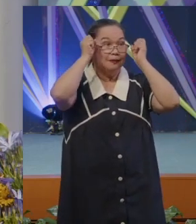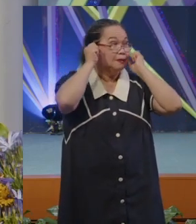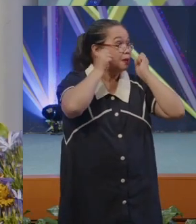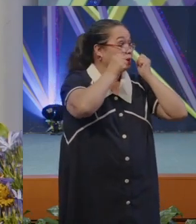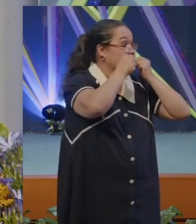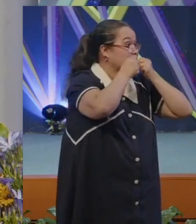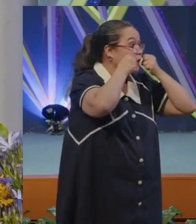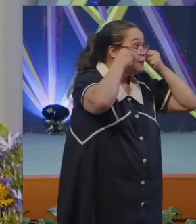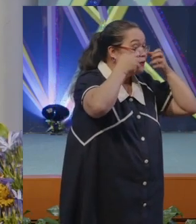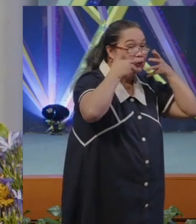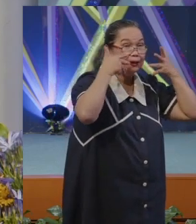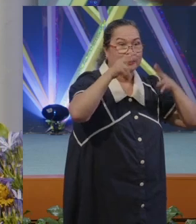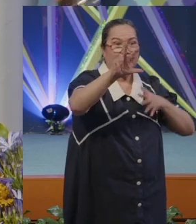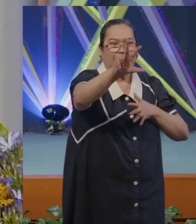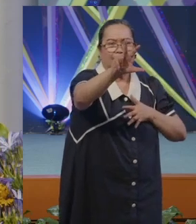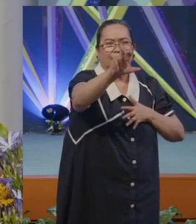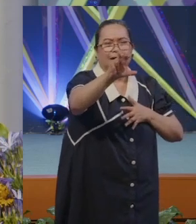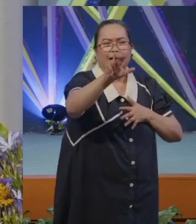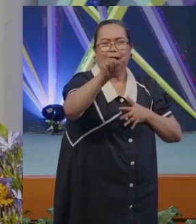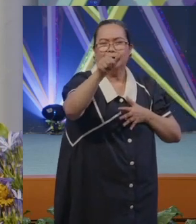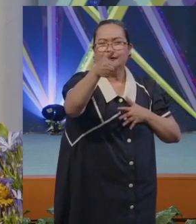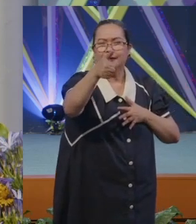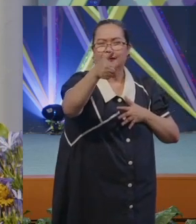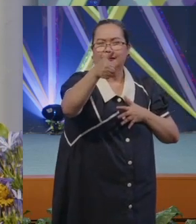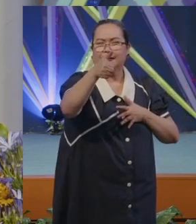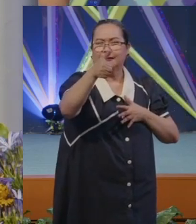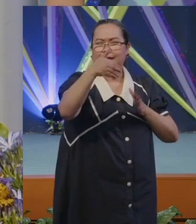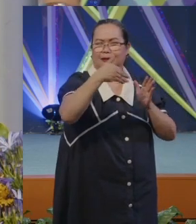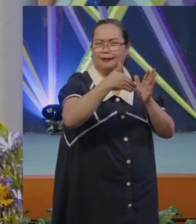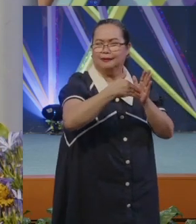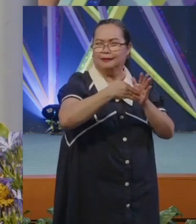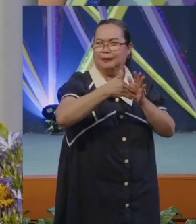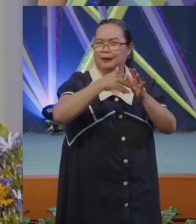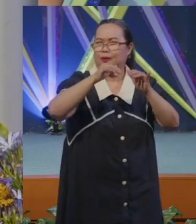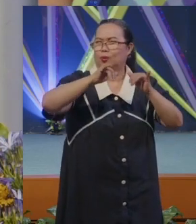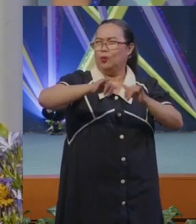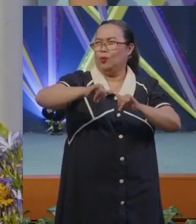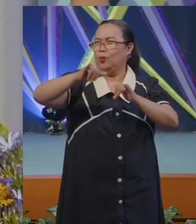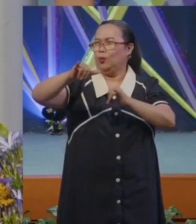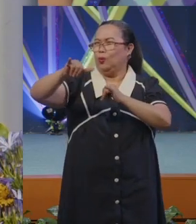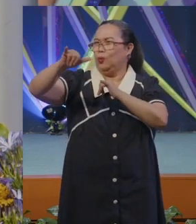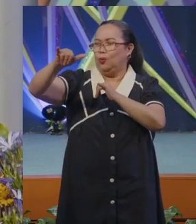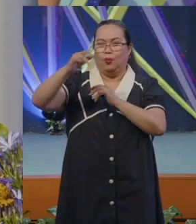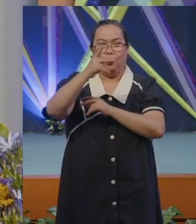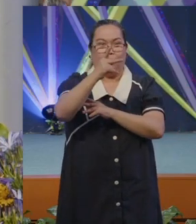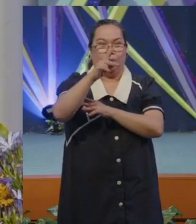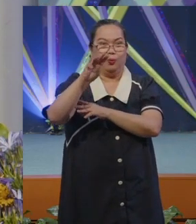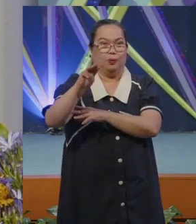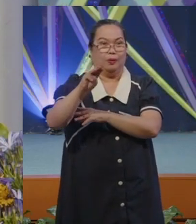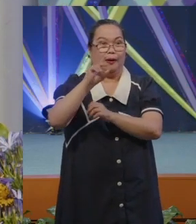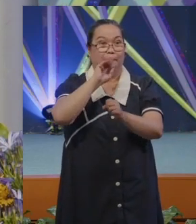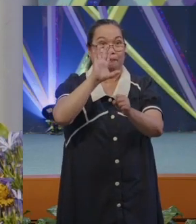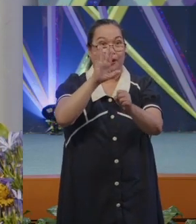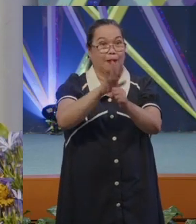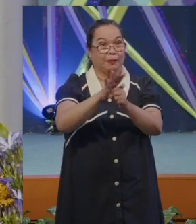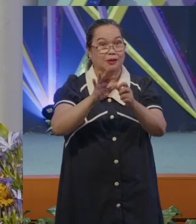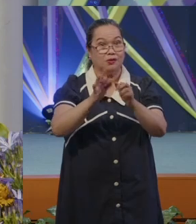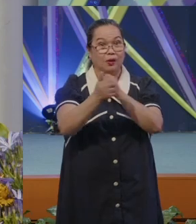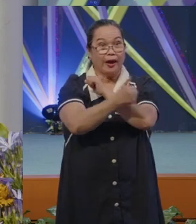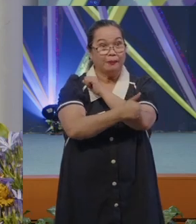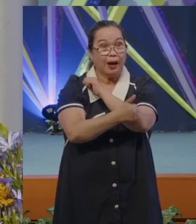310,000 square kilometers of land. Ang pinangako ng Diyos kay